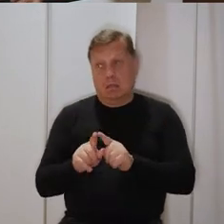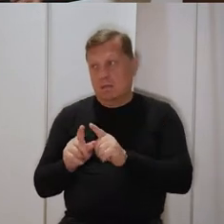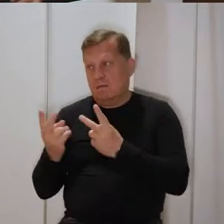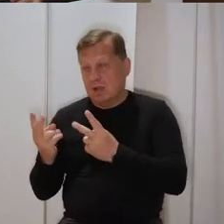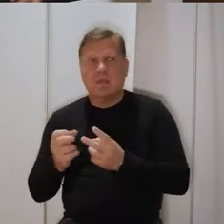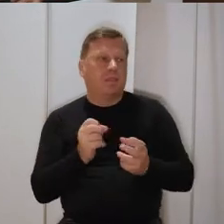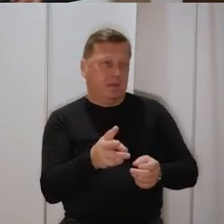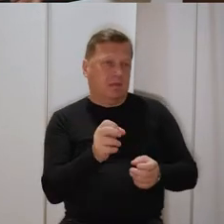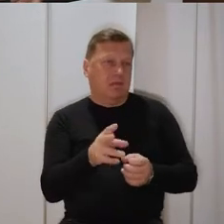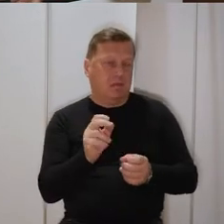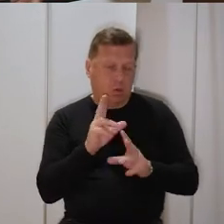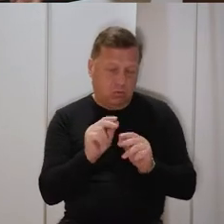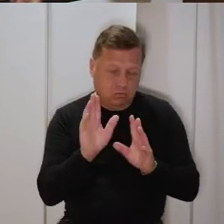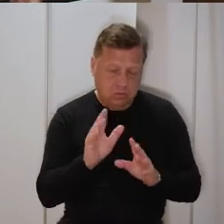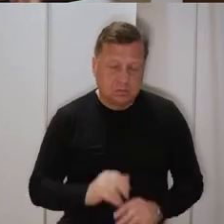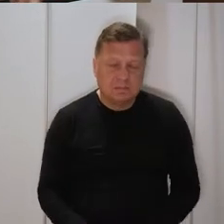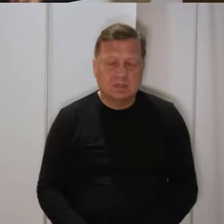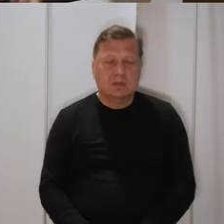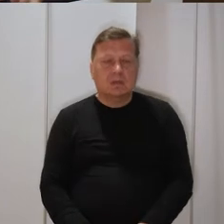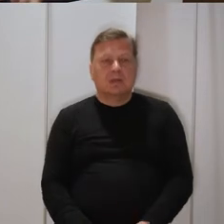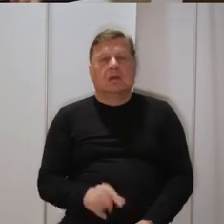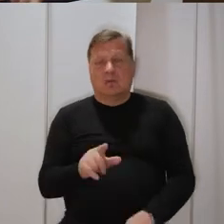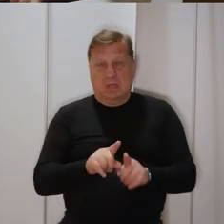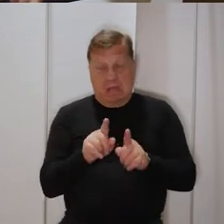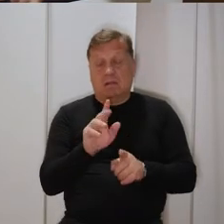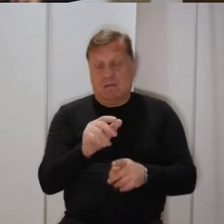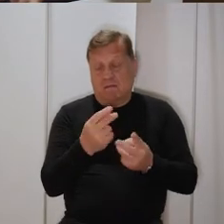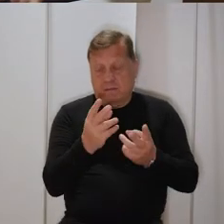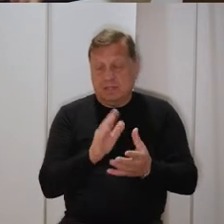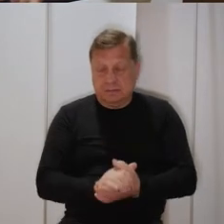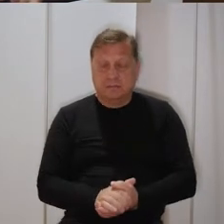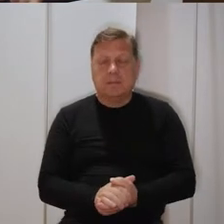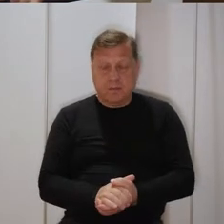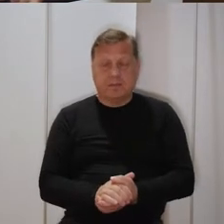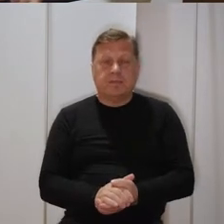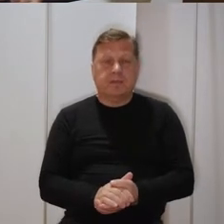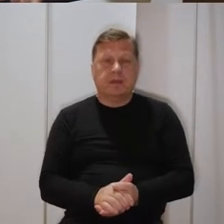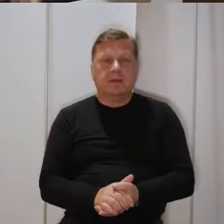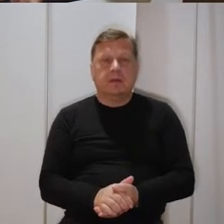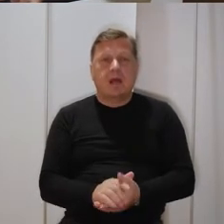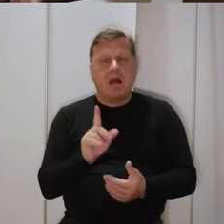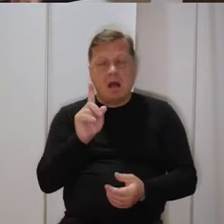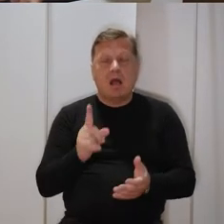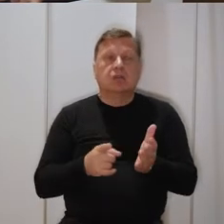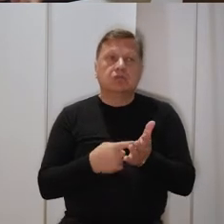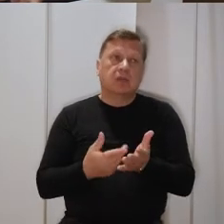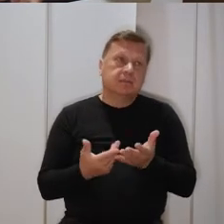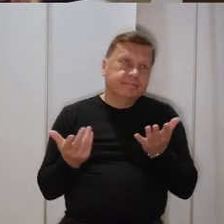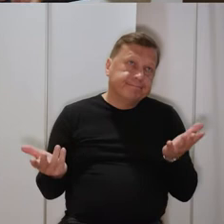Tak, tak, oczywiście, że to też ma znaczenie, ale często